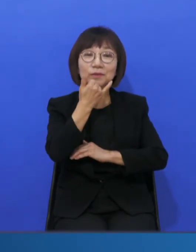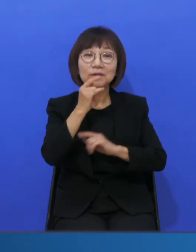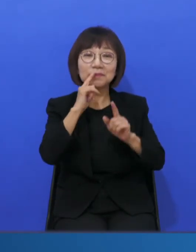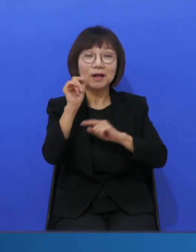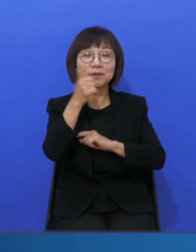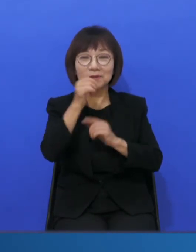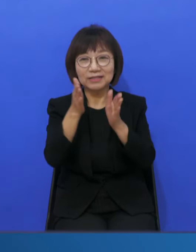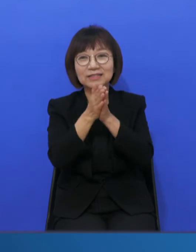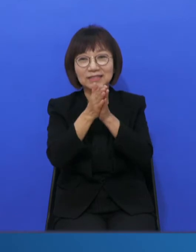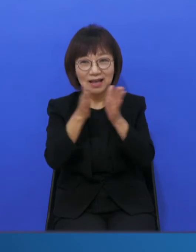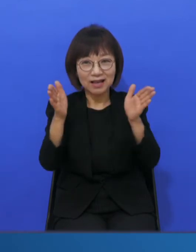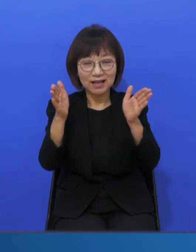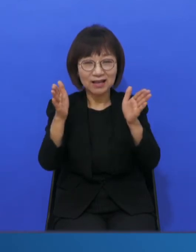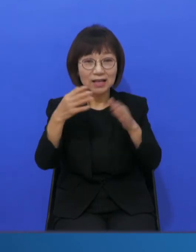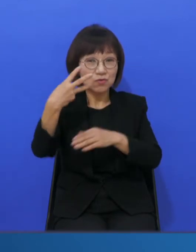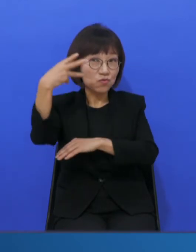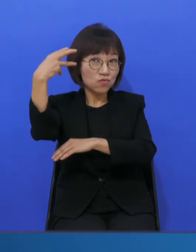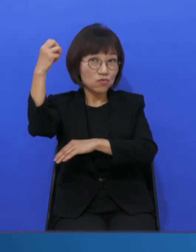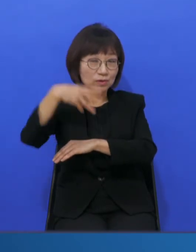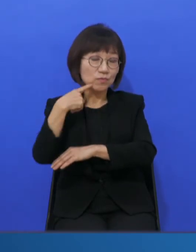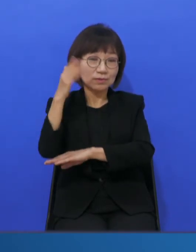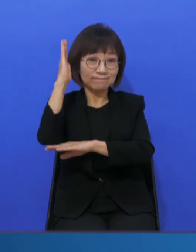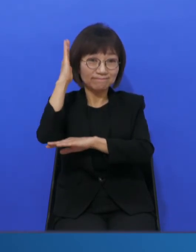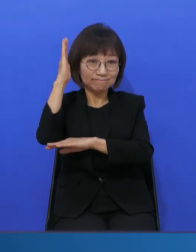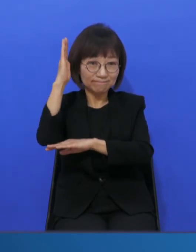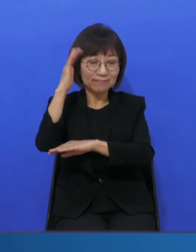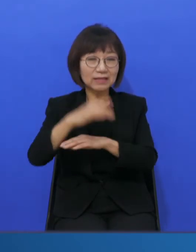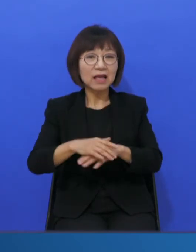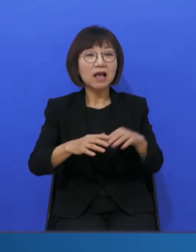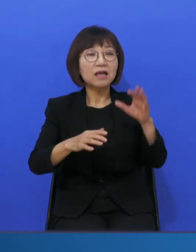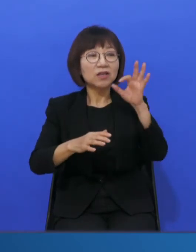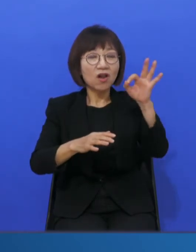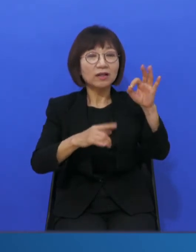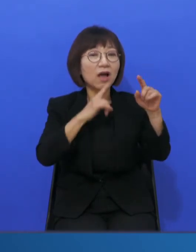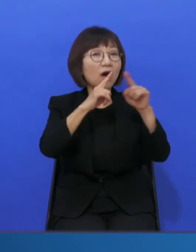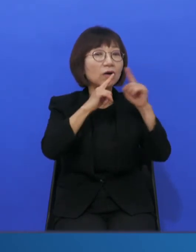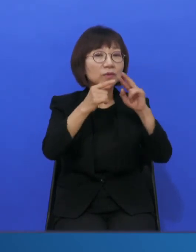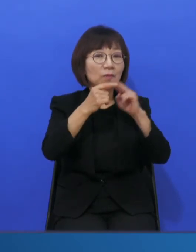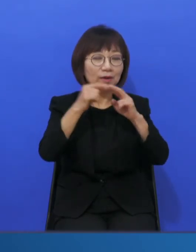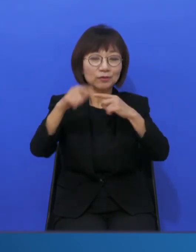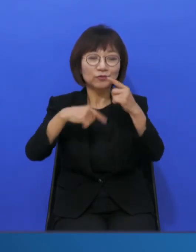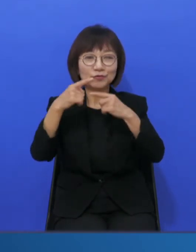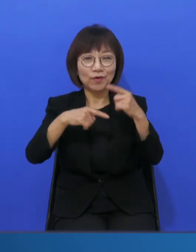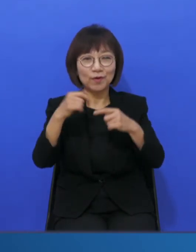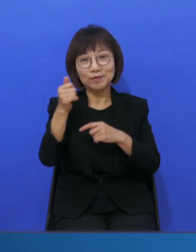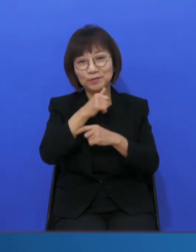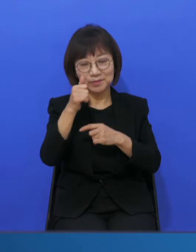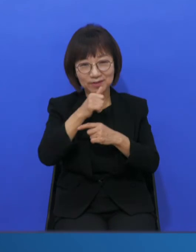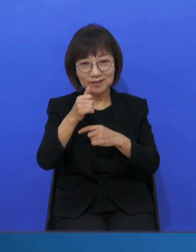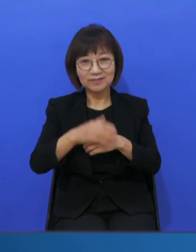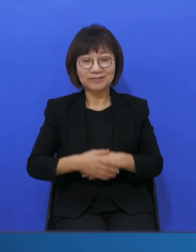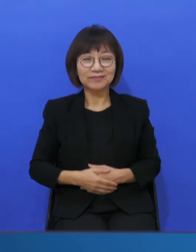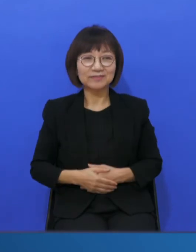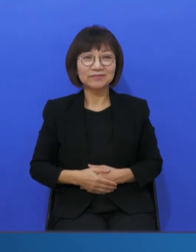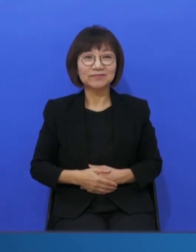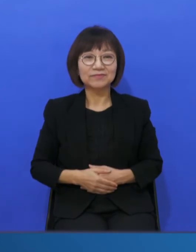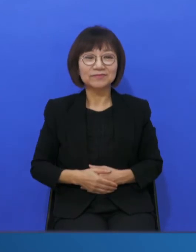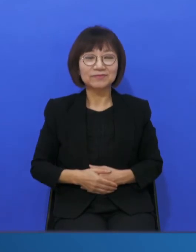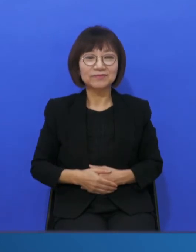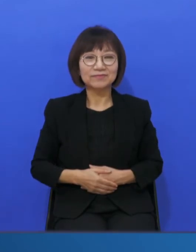이로써 류광수 목사의 메시지는 독일어를 포함해 총 10개 언어와 수어로 통역돼 공식 홈페이지에 업로드됩니다.